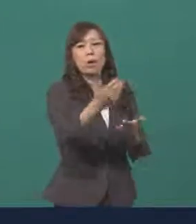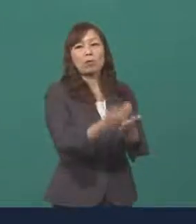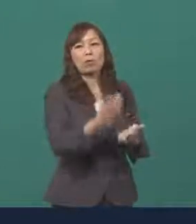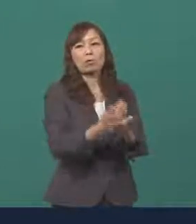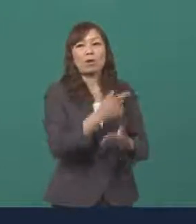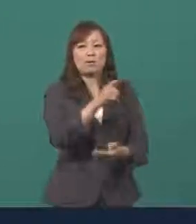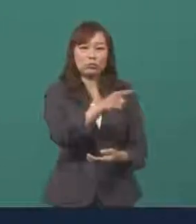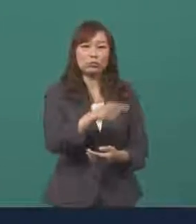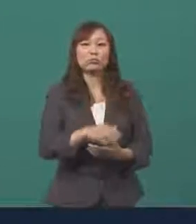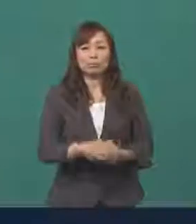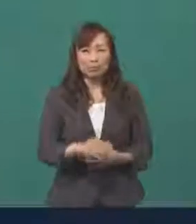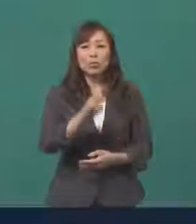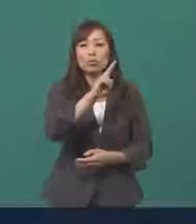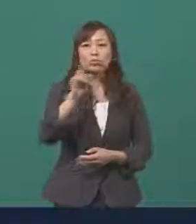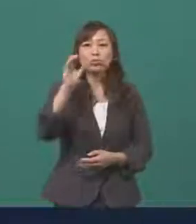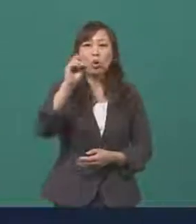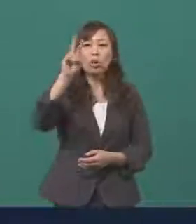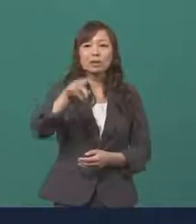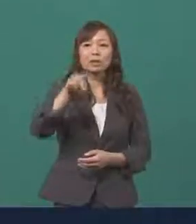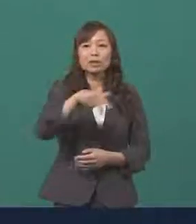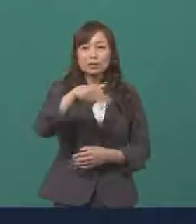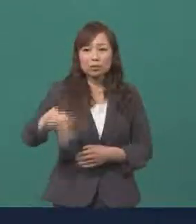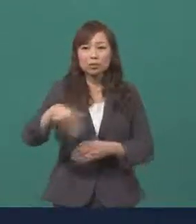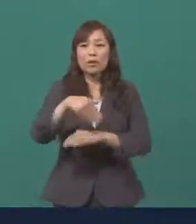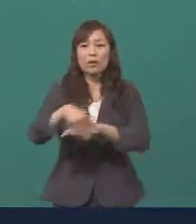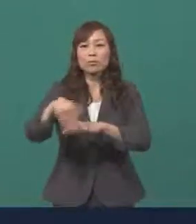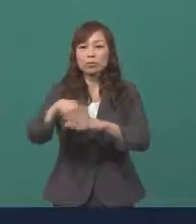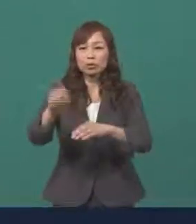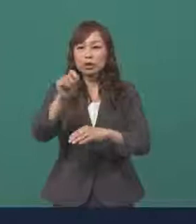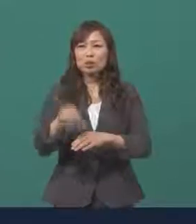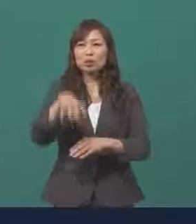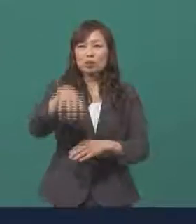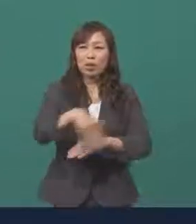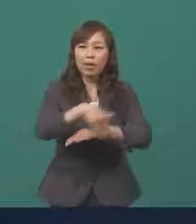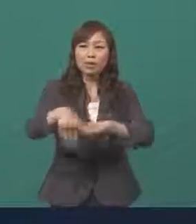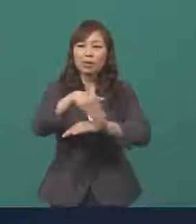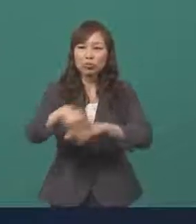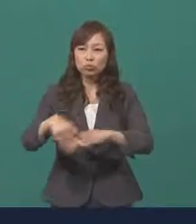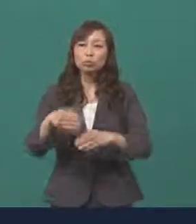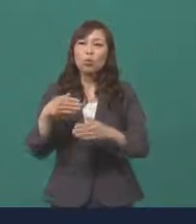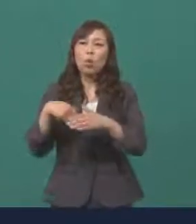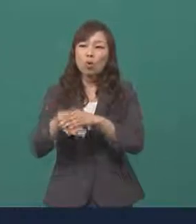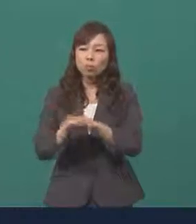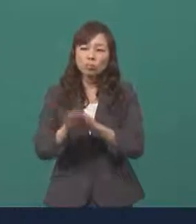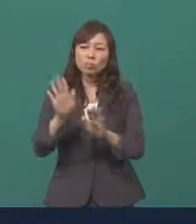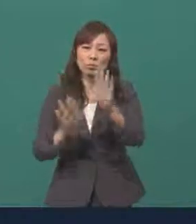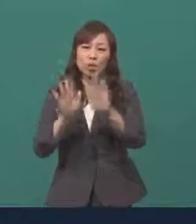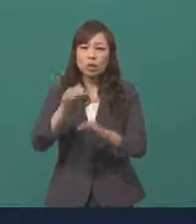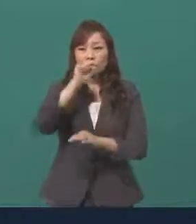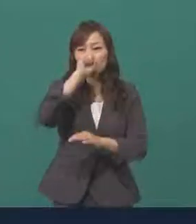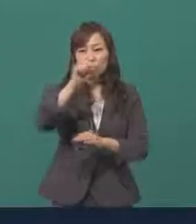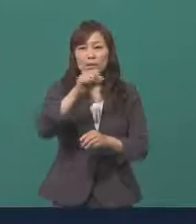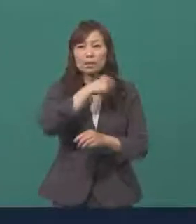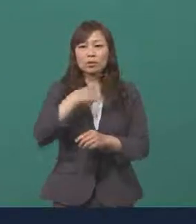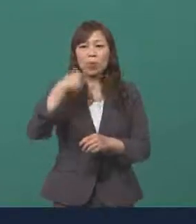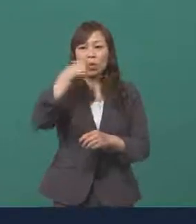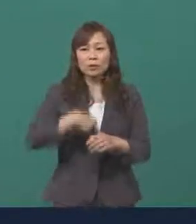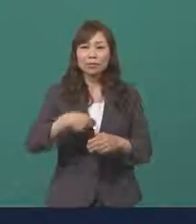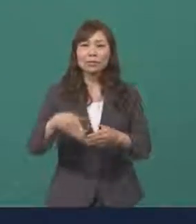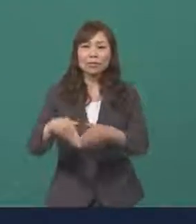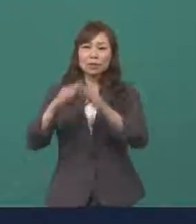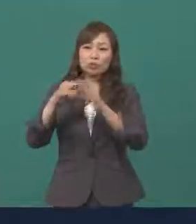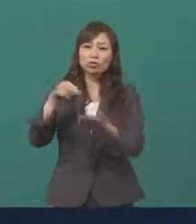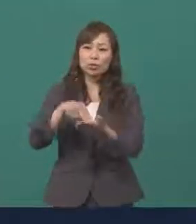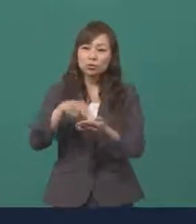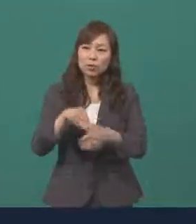、ボーリズ建築事務所の設計としては保存状態の良い教会建築として貴重な